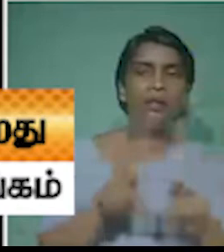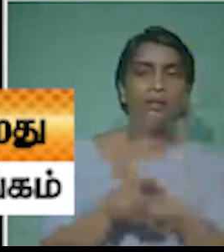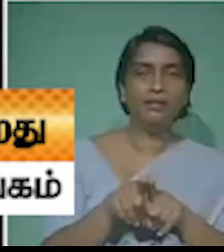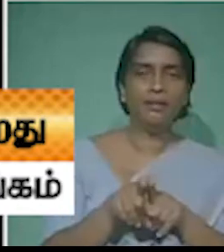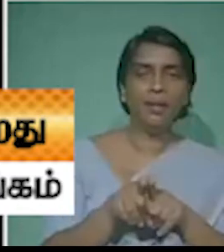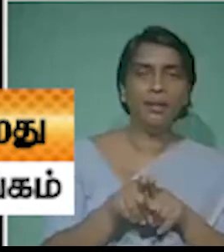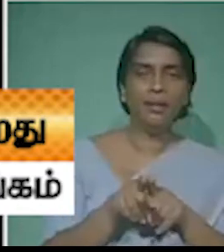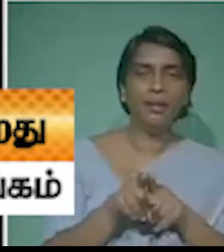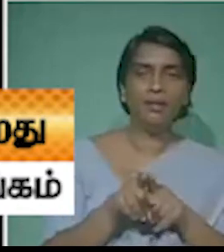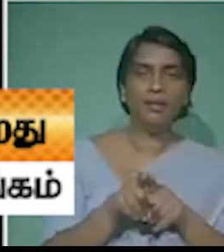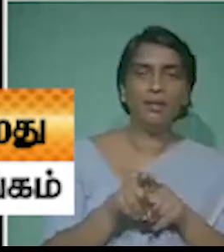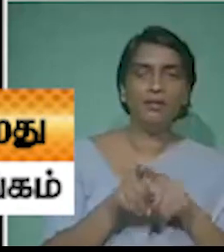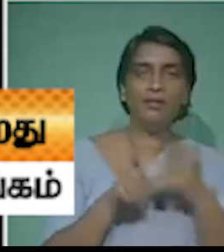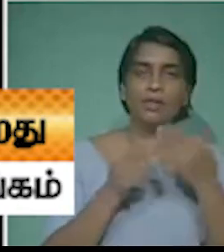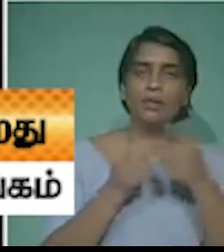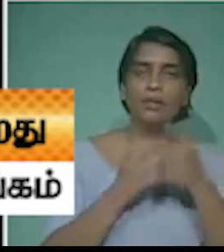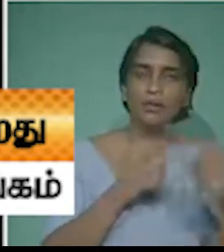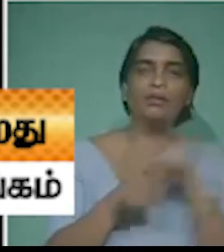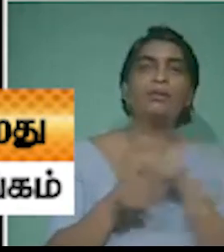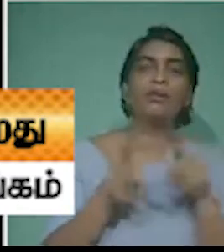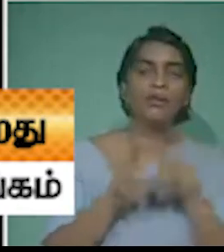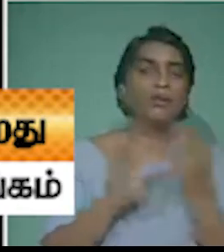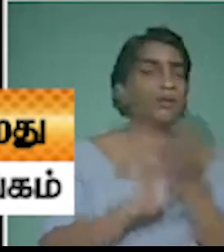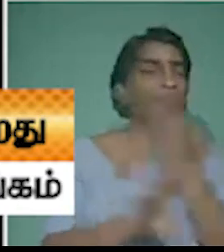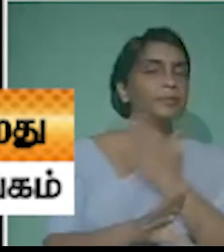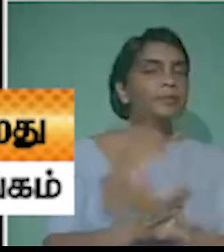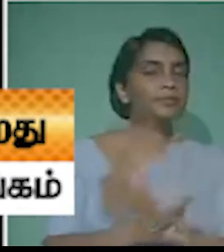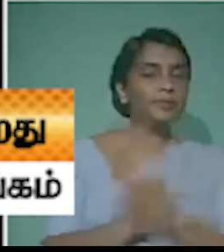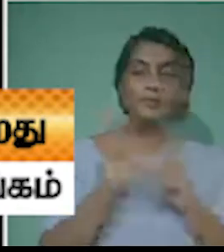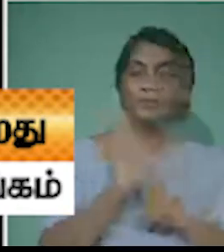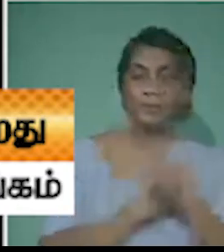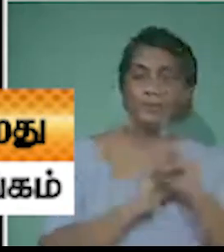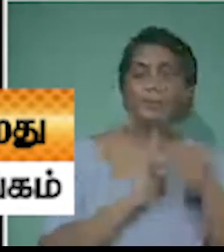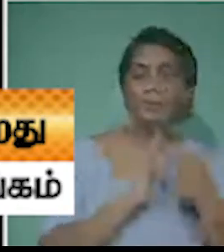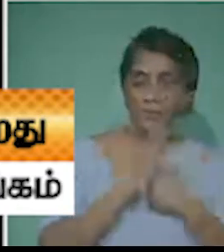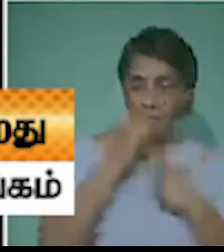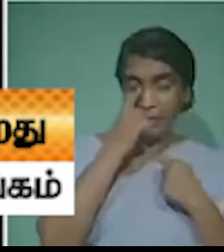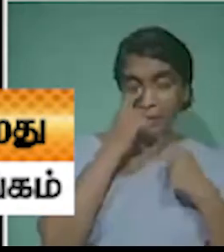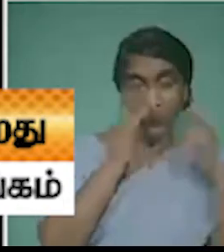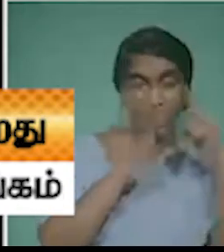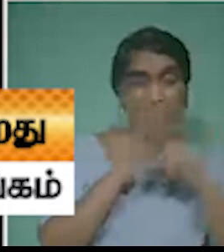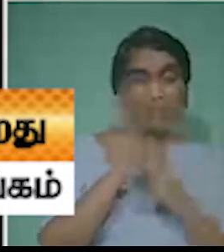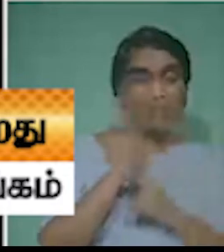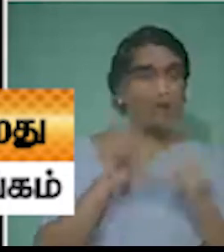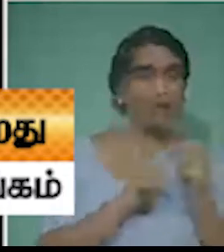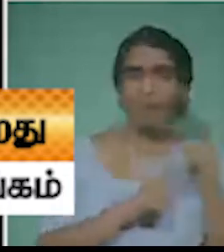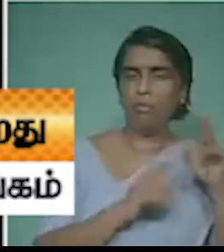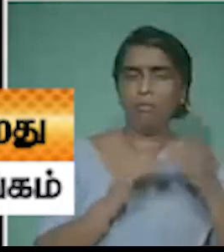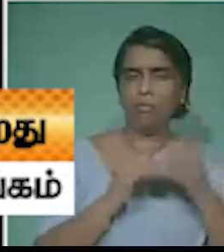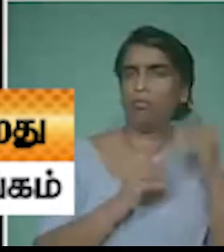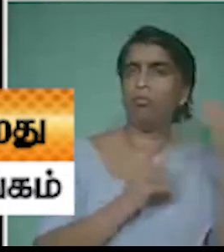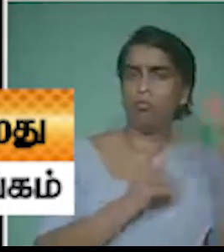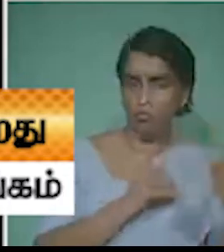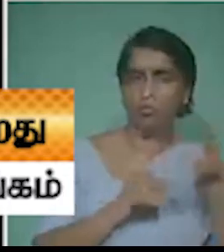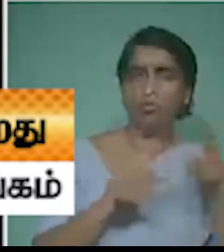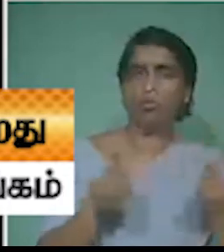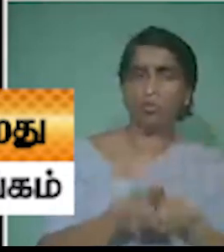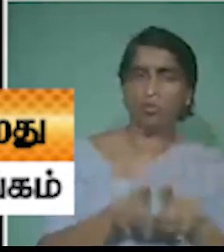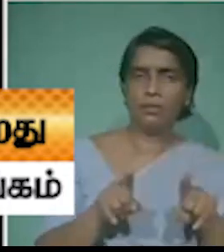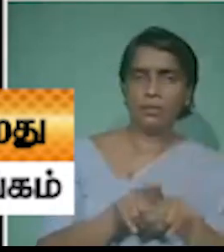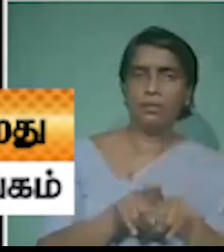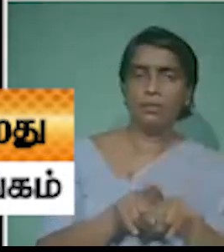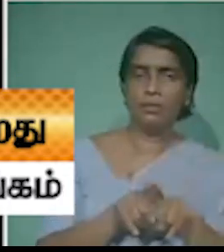சென்றுள்ளார்கள். 1933ஆம் ஆண்டு குருந்தூர்மலையானது அகழ்வாராய்ச்சிக்குரிய தளமாக பிரகடனப்படுத்தப்பட்ட போது